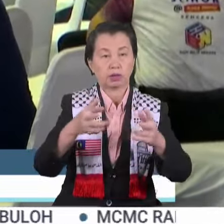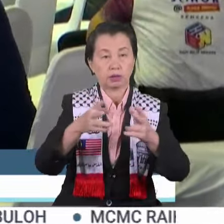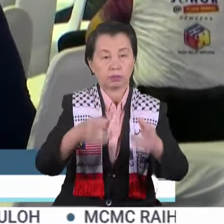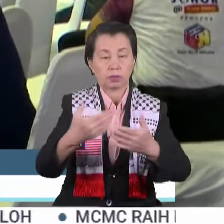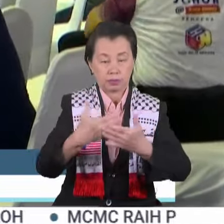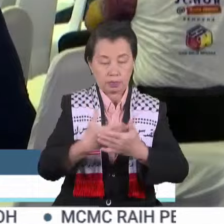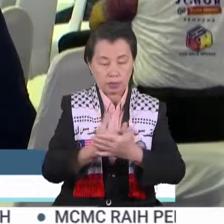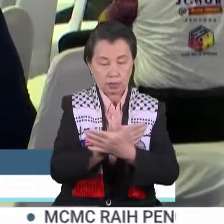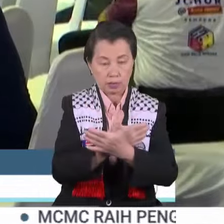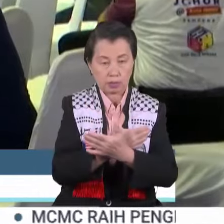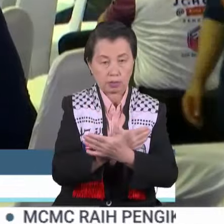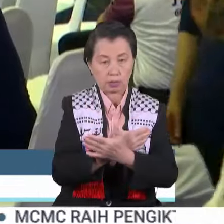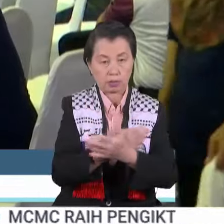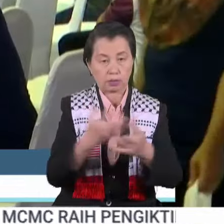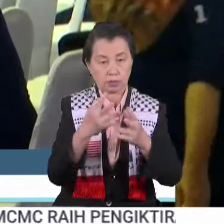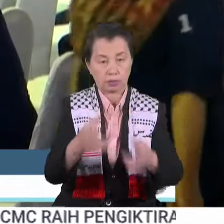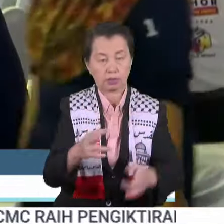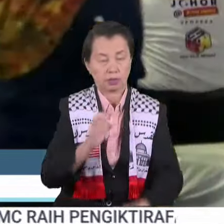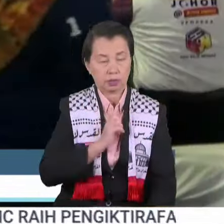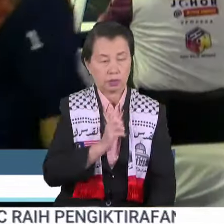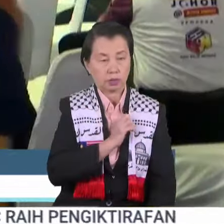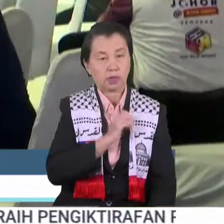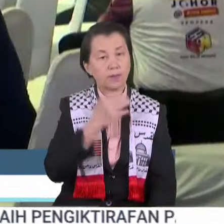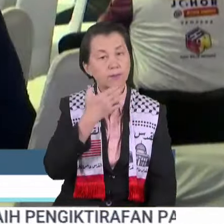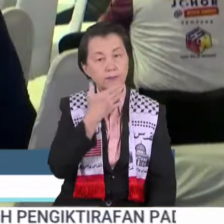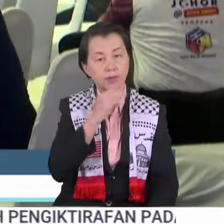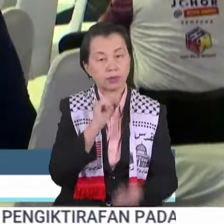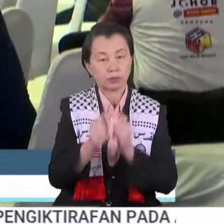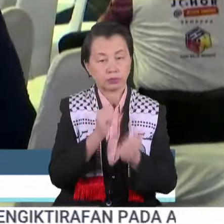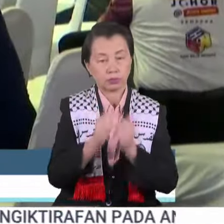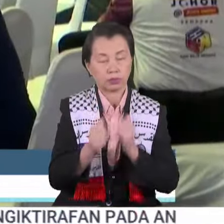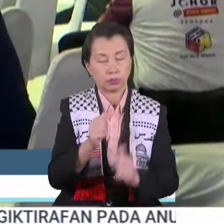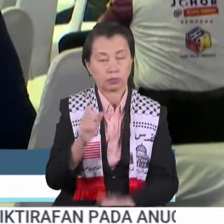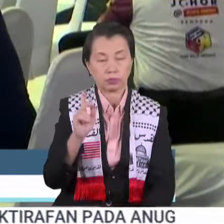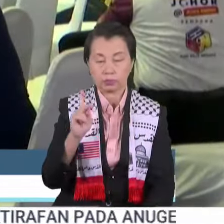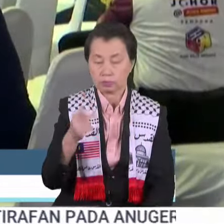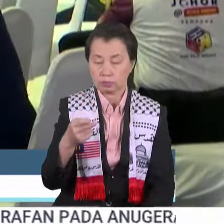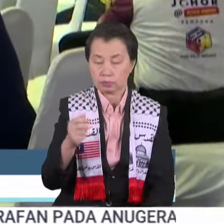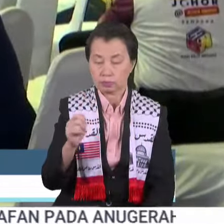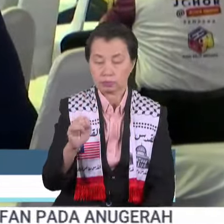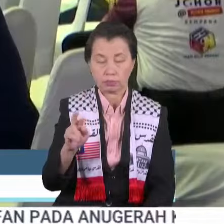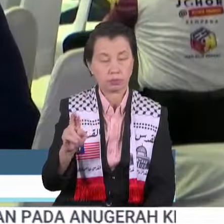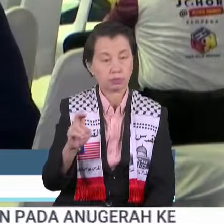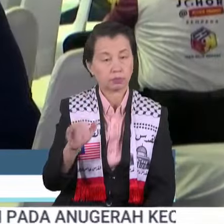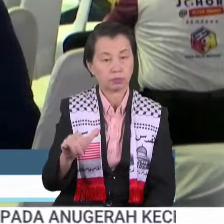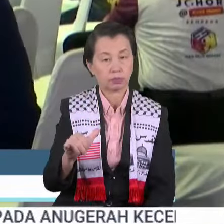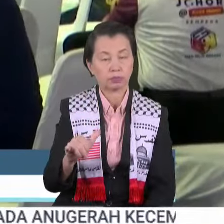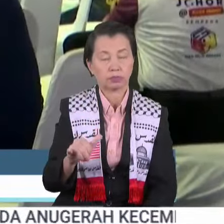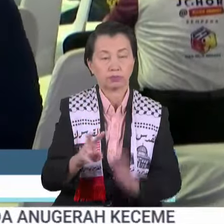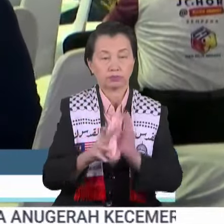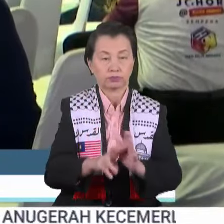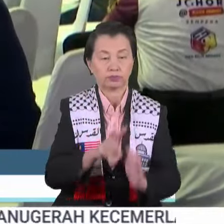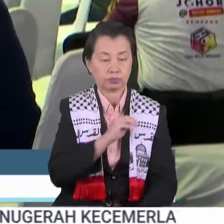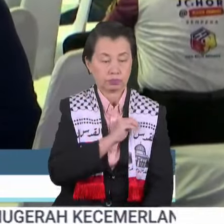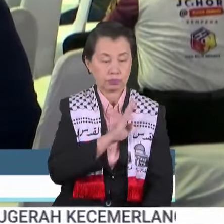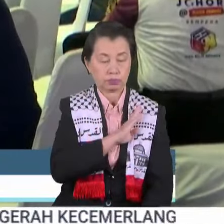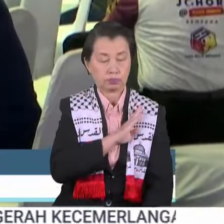sebentar tadi oleh Esko Belia Sukan, Usahawan dan Koperasi Johor Mohd Khairi Mat Shah, mewakili Menteri Besar